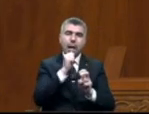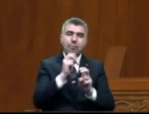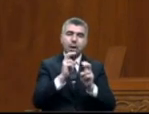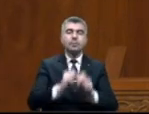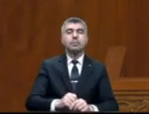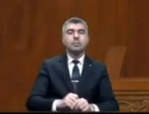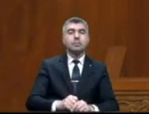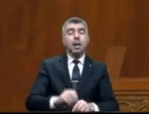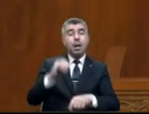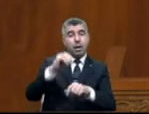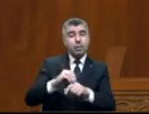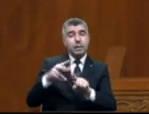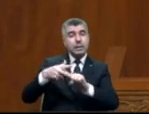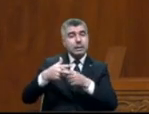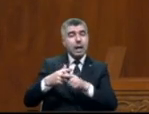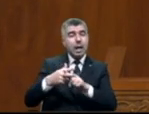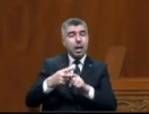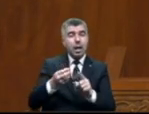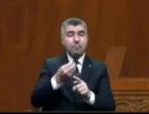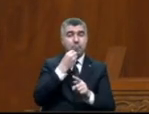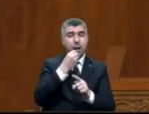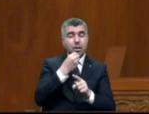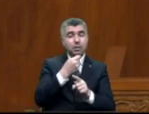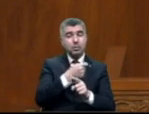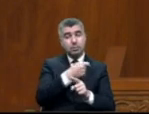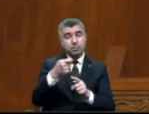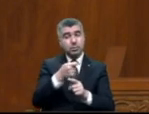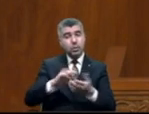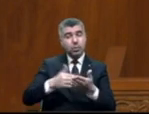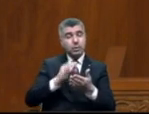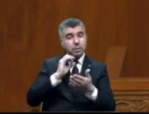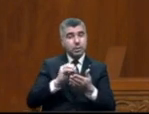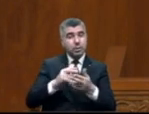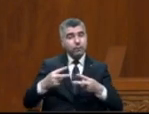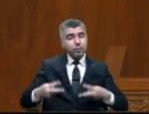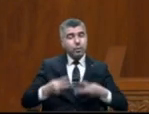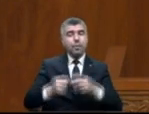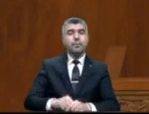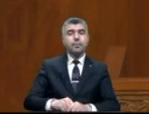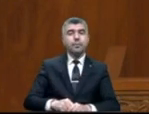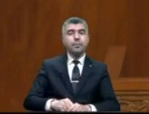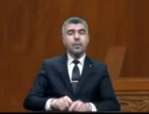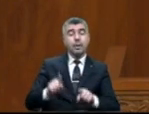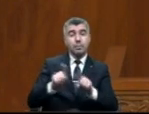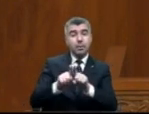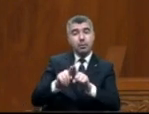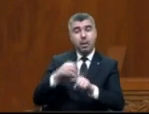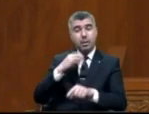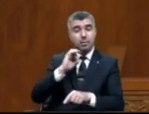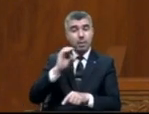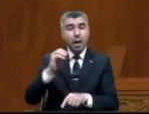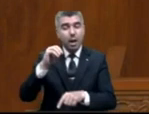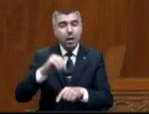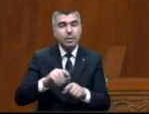تشجيع التثمين والصناعات الغذائية لرفع القيمة المضافة وتنظيم تموين السوق، الرفع من جاذبية القطاع